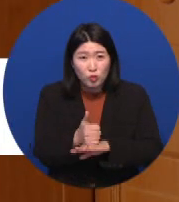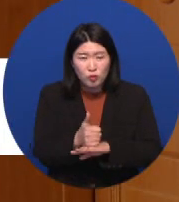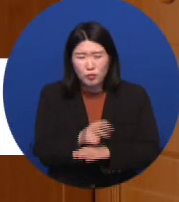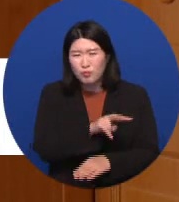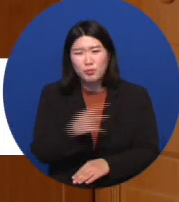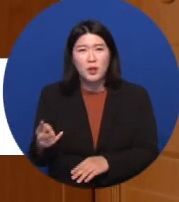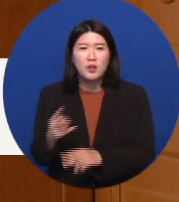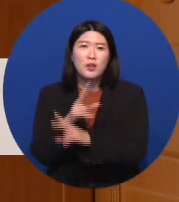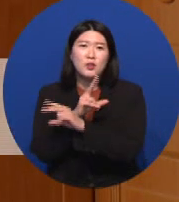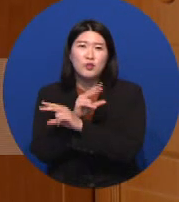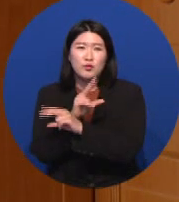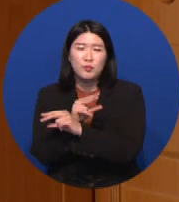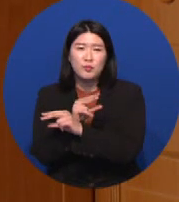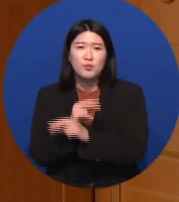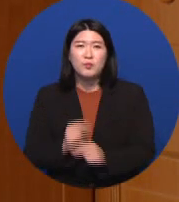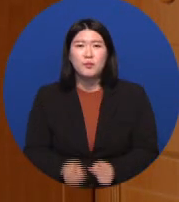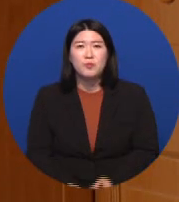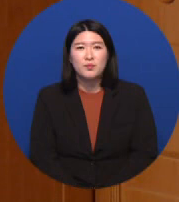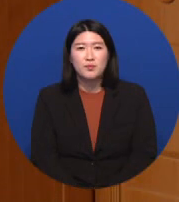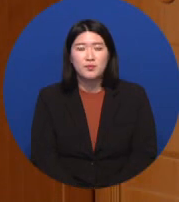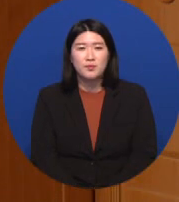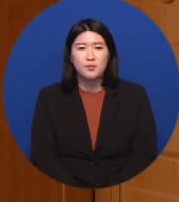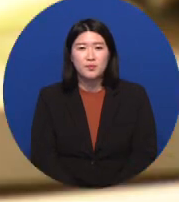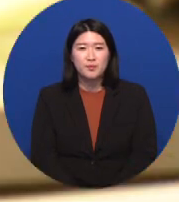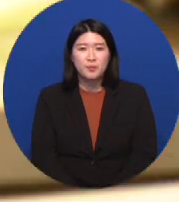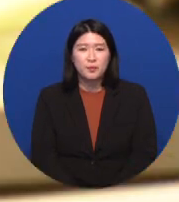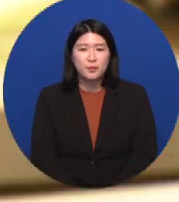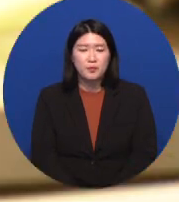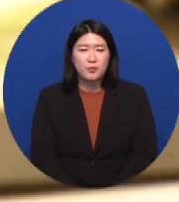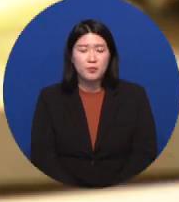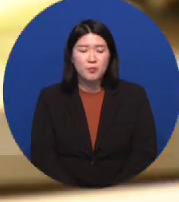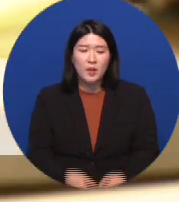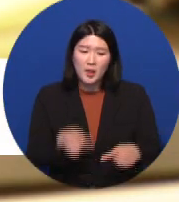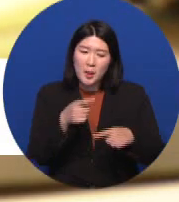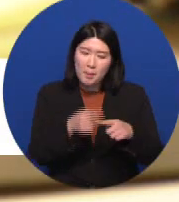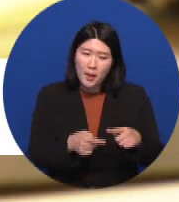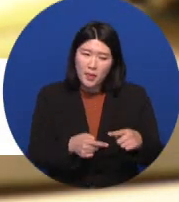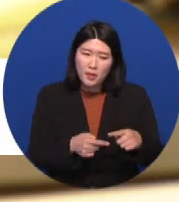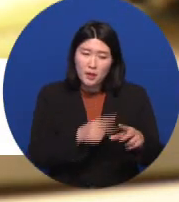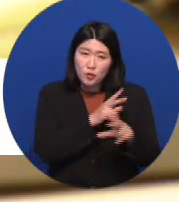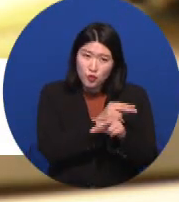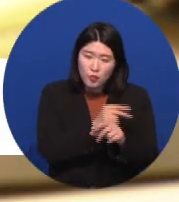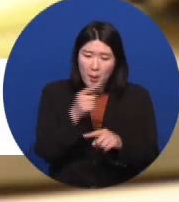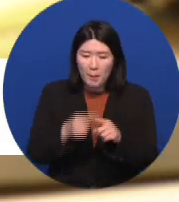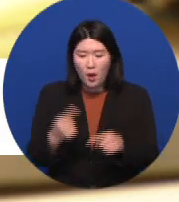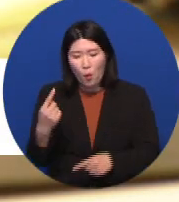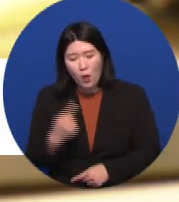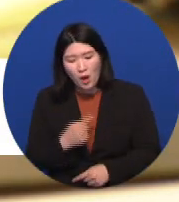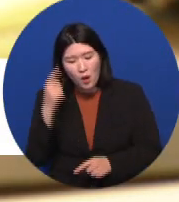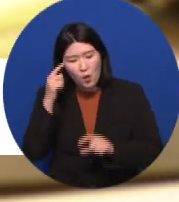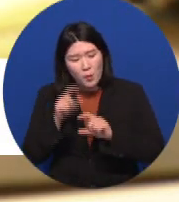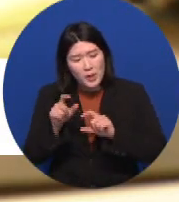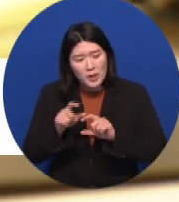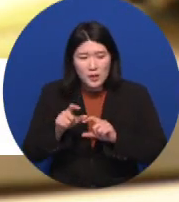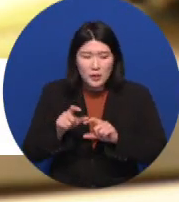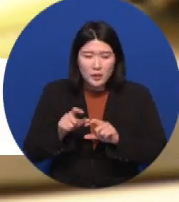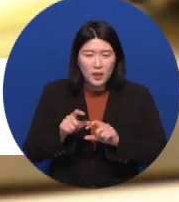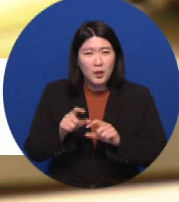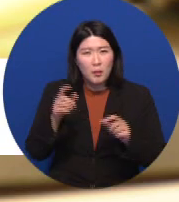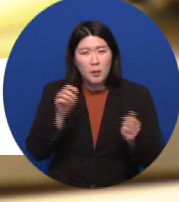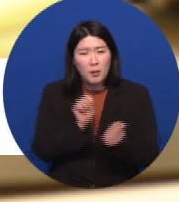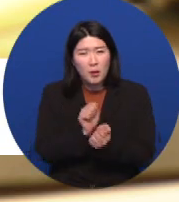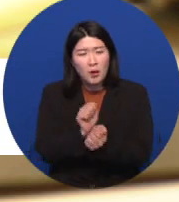급히 원격 수업으로 전환한 겁니다. 처음에는 일부 원격으로 전환을 하려고도 했으나 갑자기 확진자가